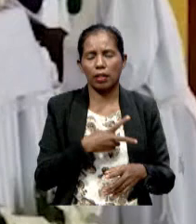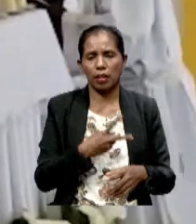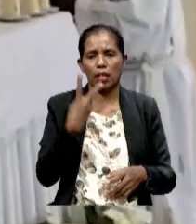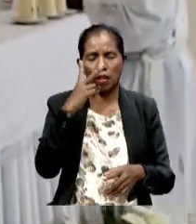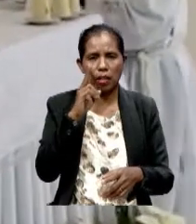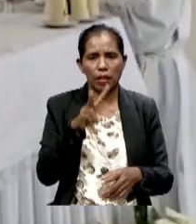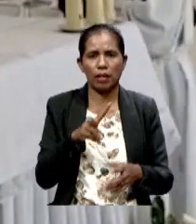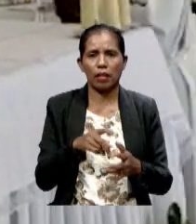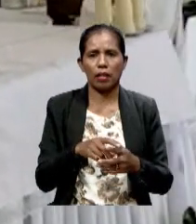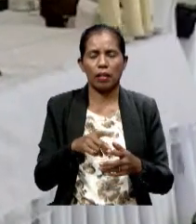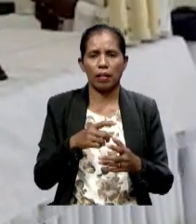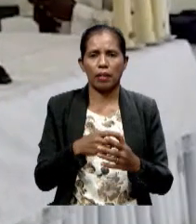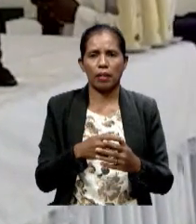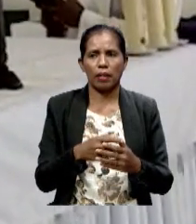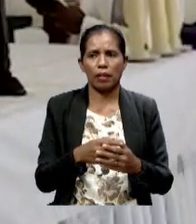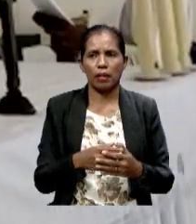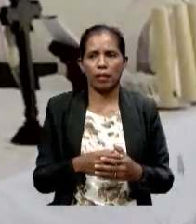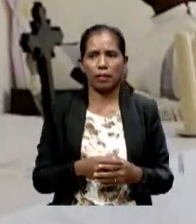panesan